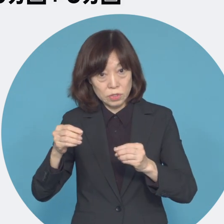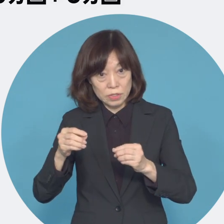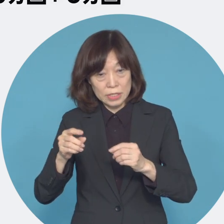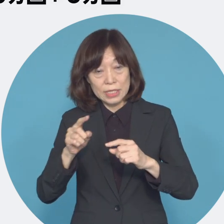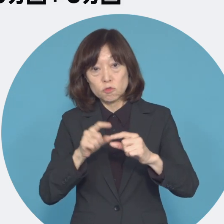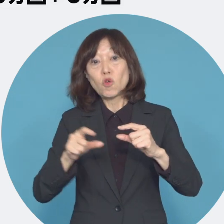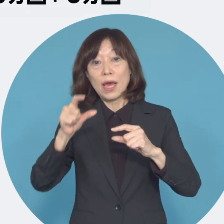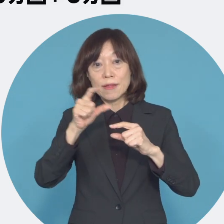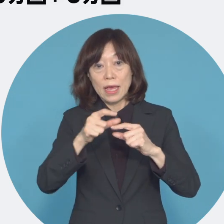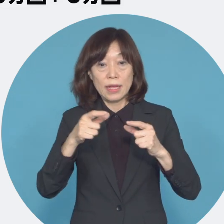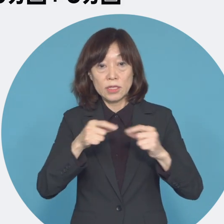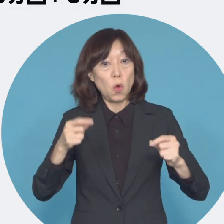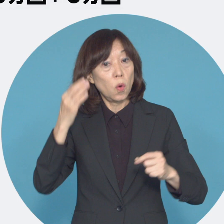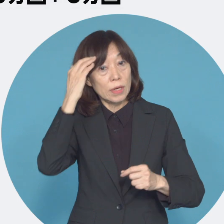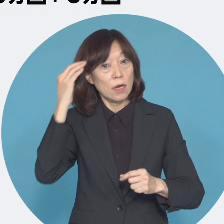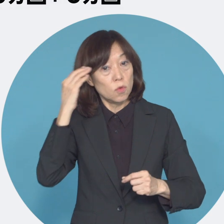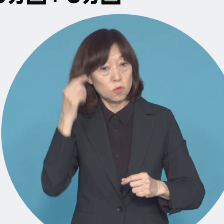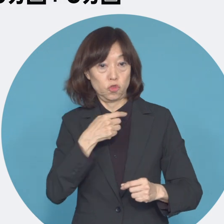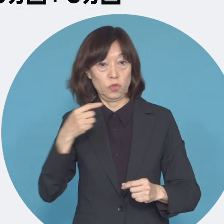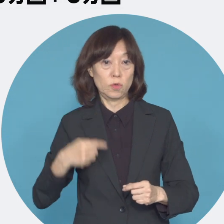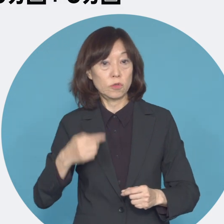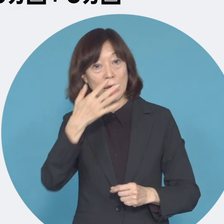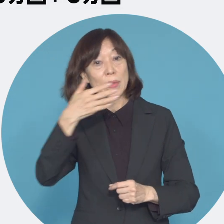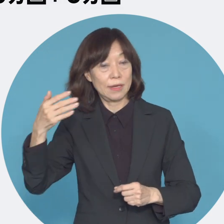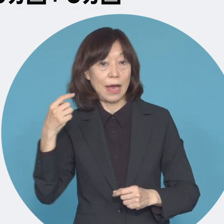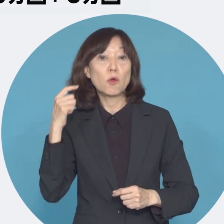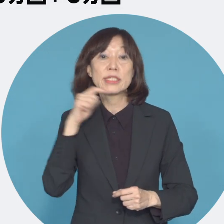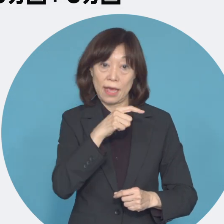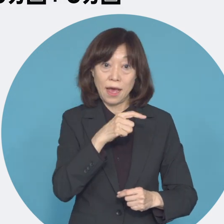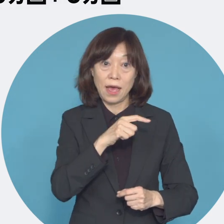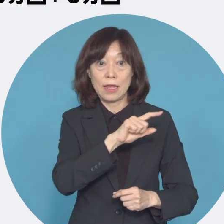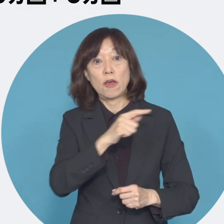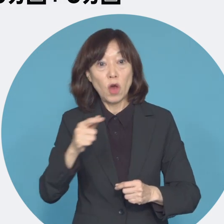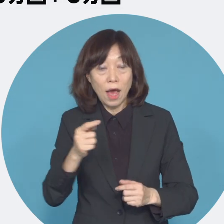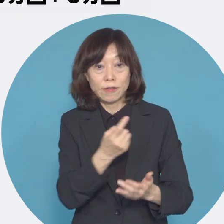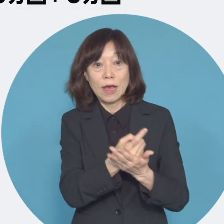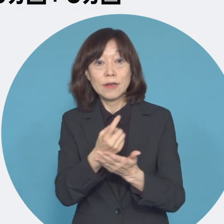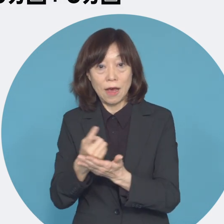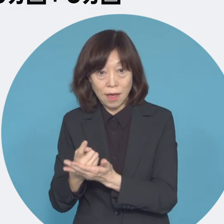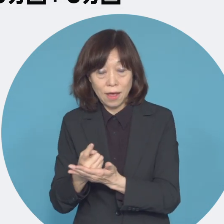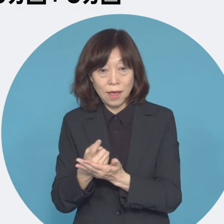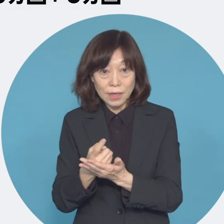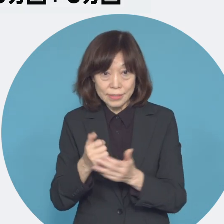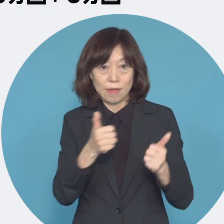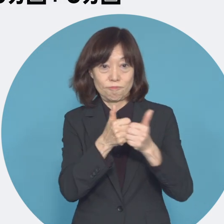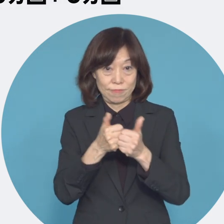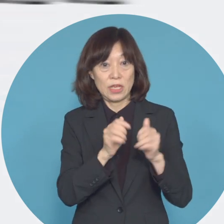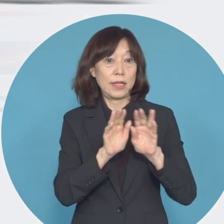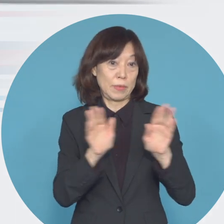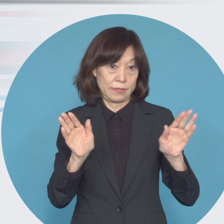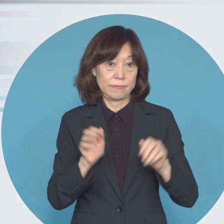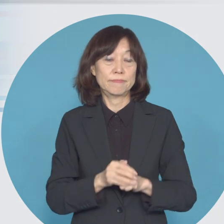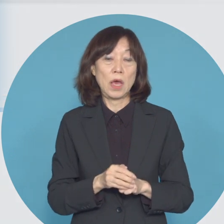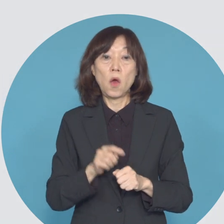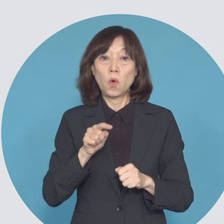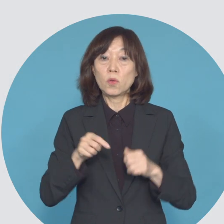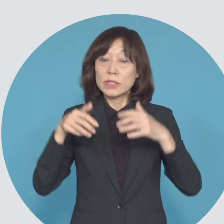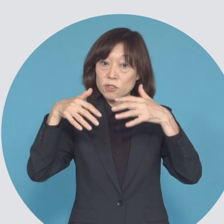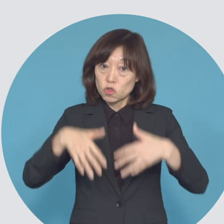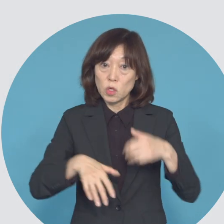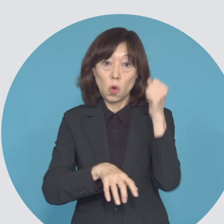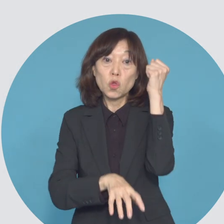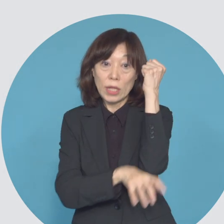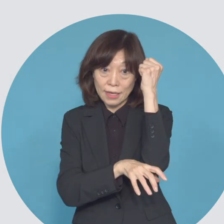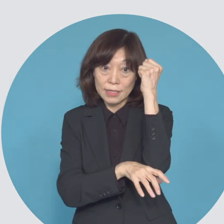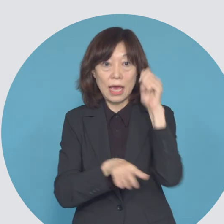本、韓国、中国、アメリカ、ロシアなどが参加して開かれています。この仕組み